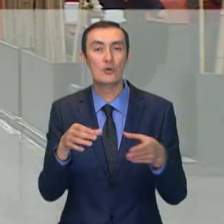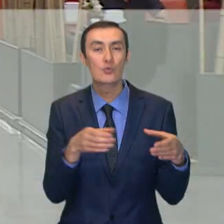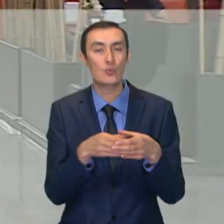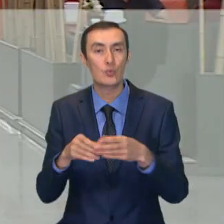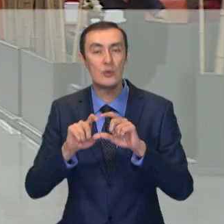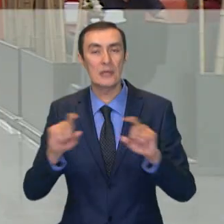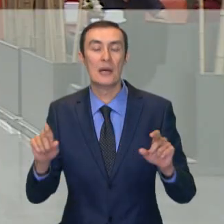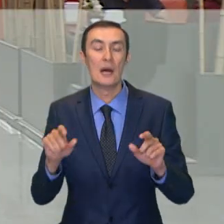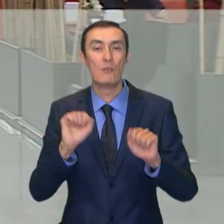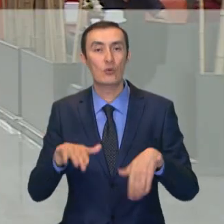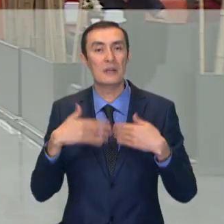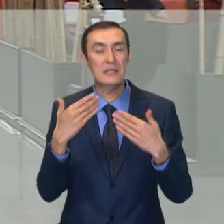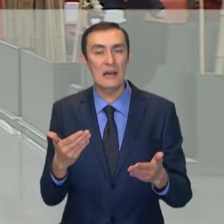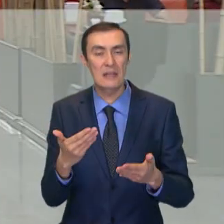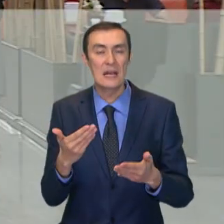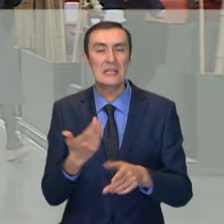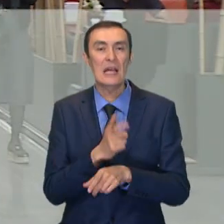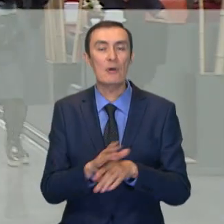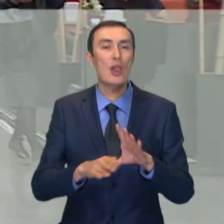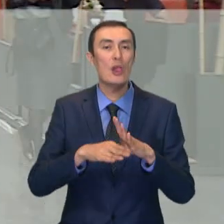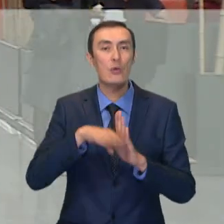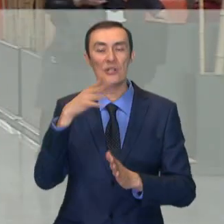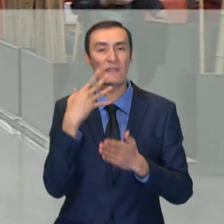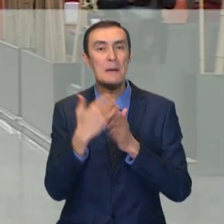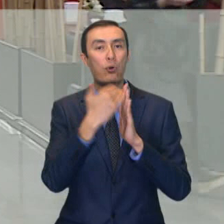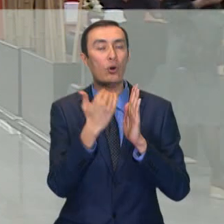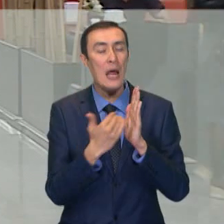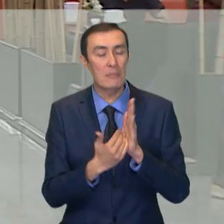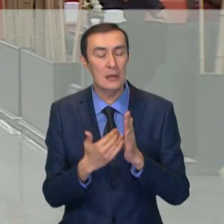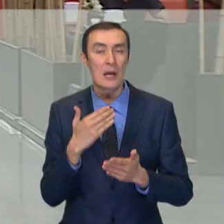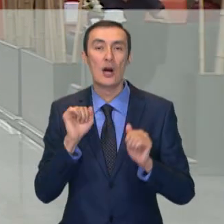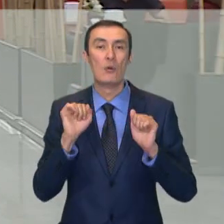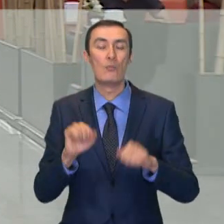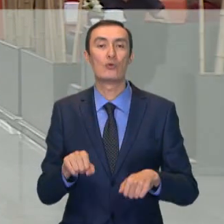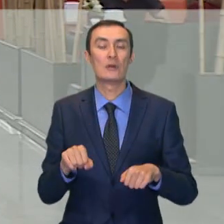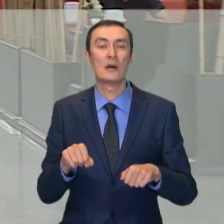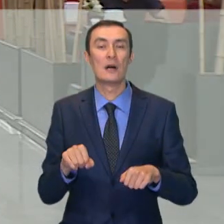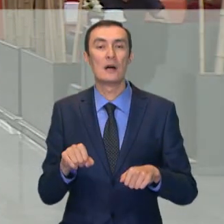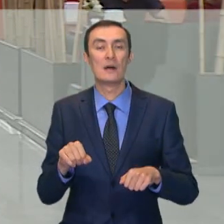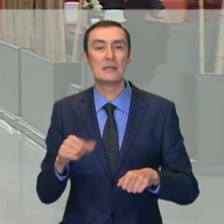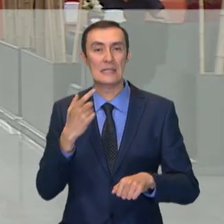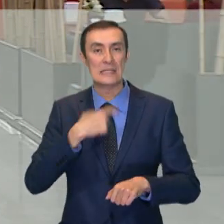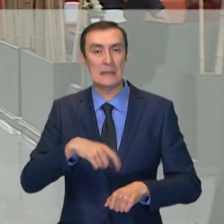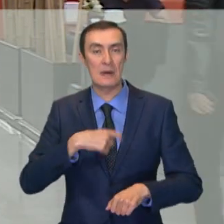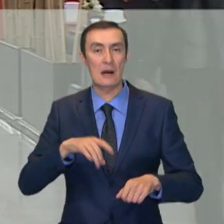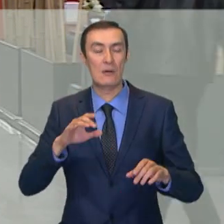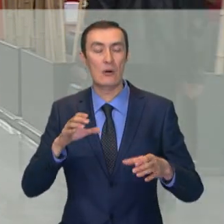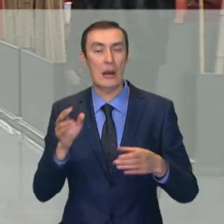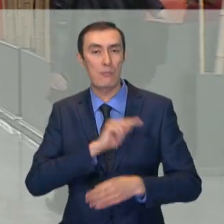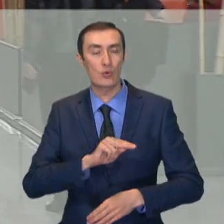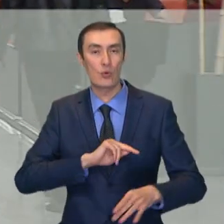могут предоставить самые лучшие свои произведения. То есть они здесь могут прорекламировать себя и